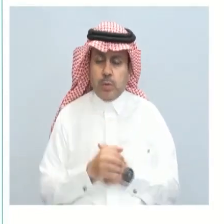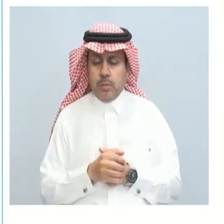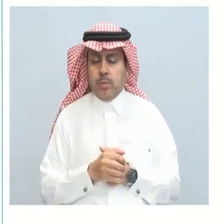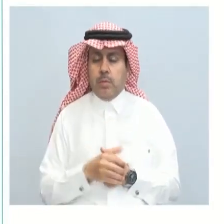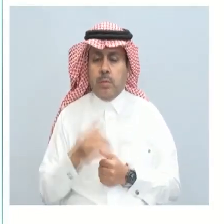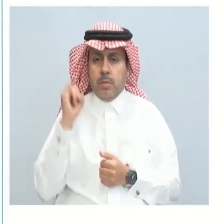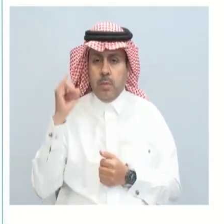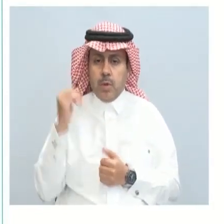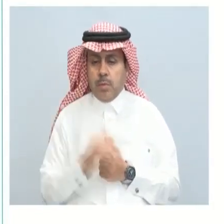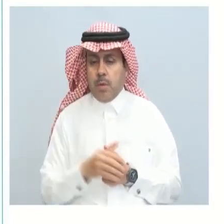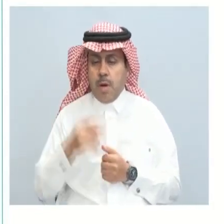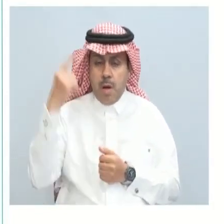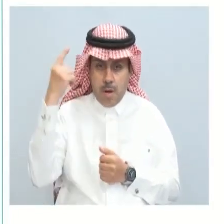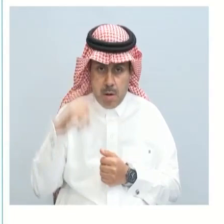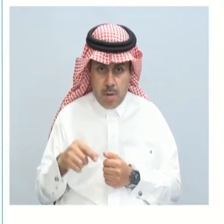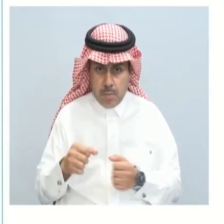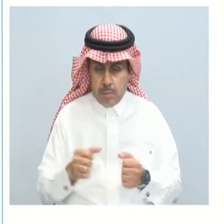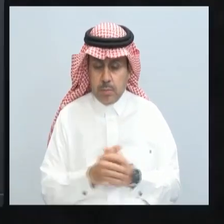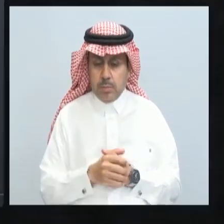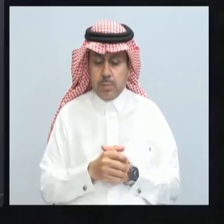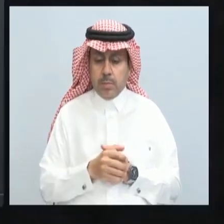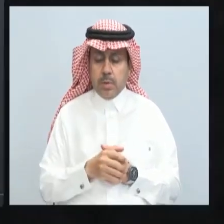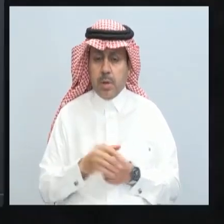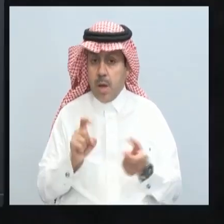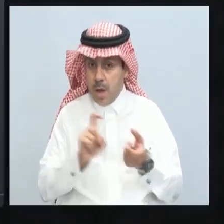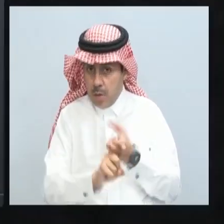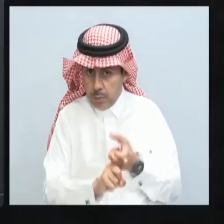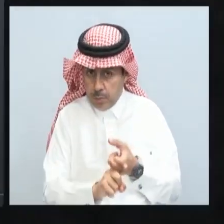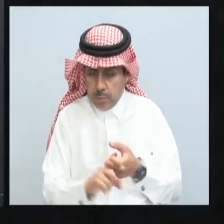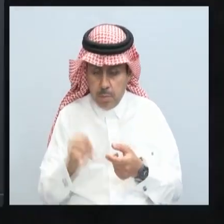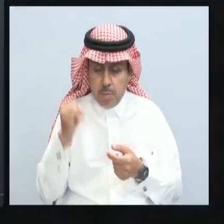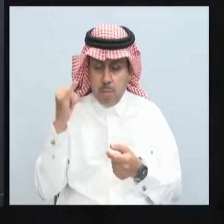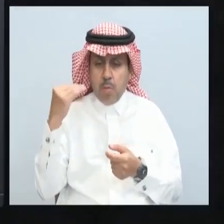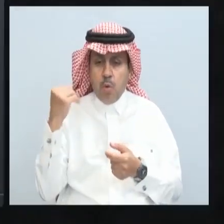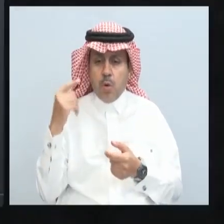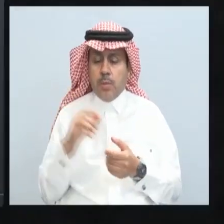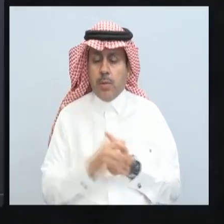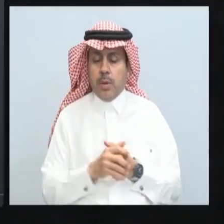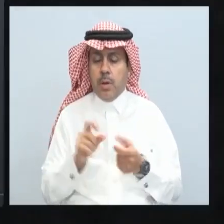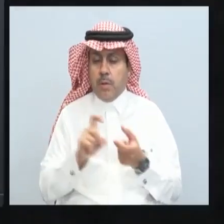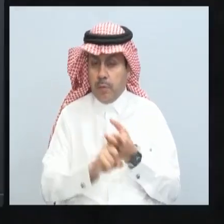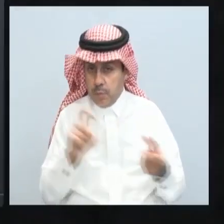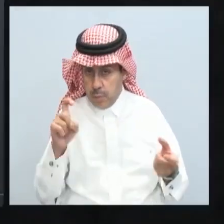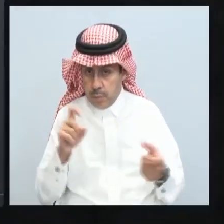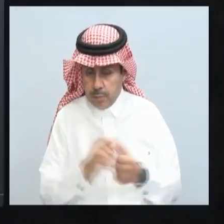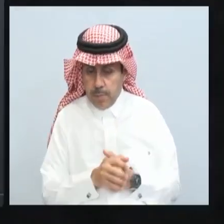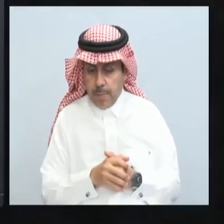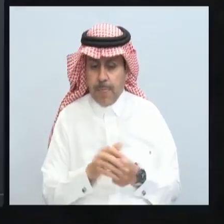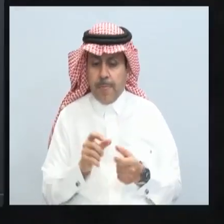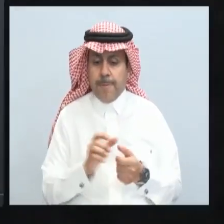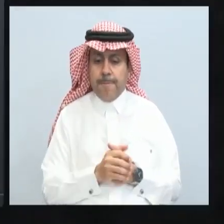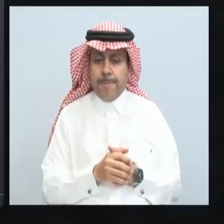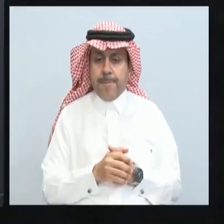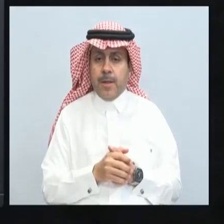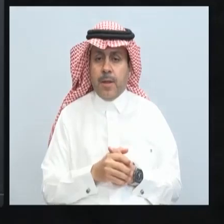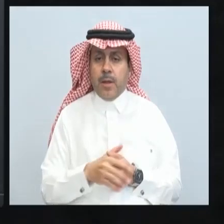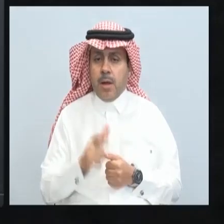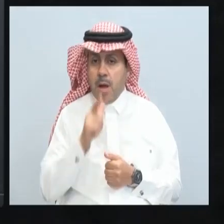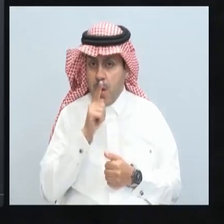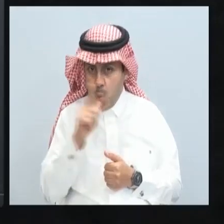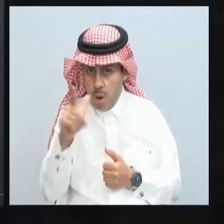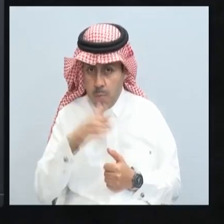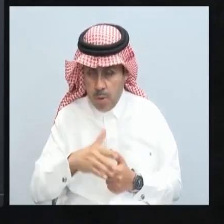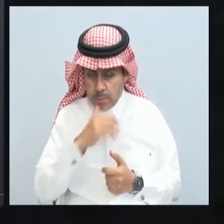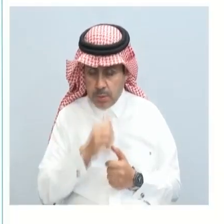عمره فلا يحل عقد النكاح على امراه محرمه ولا نكاحها لقول النبي صلى الله عليه